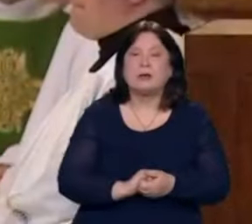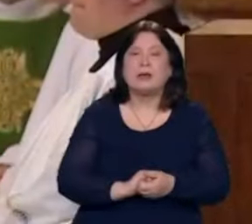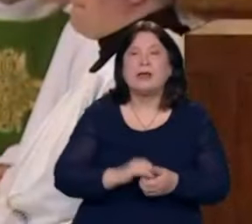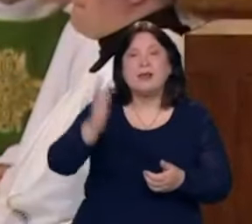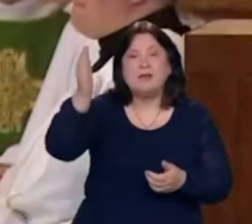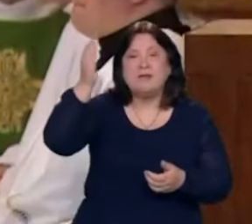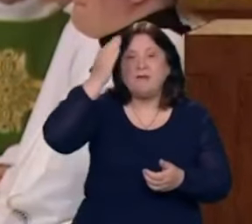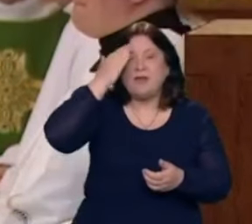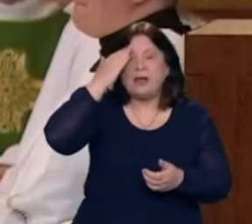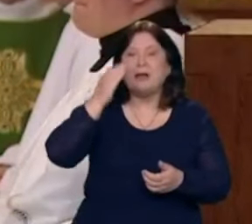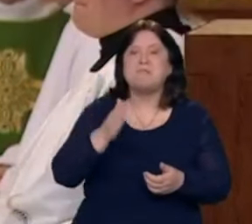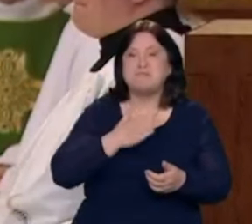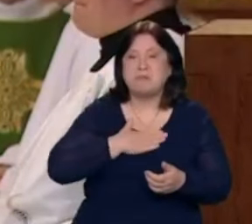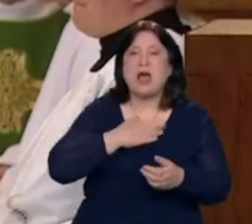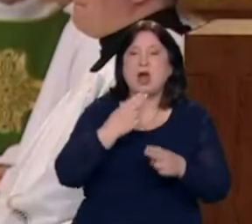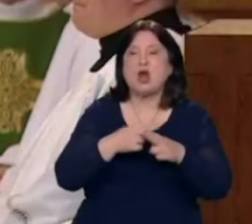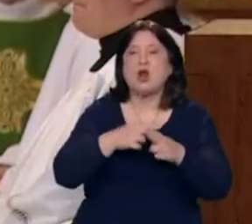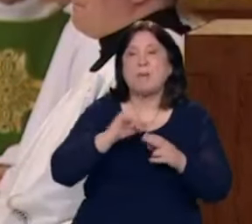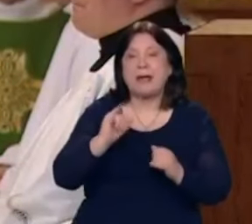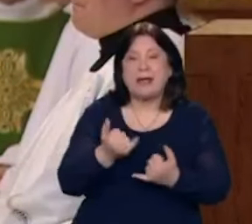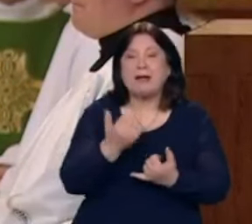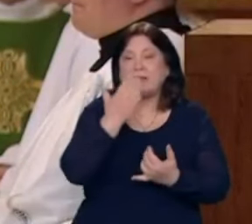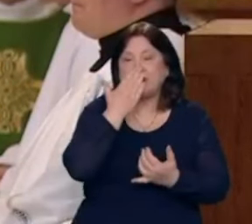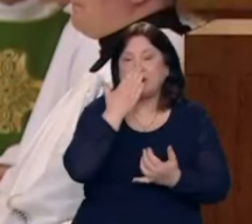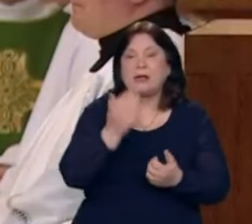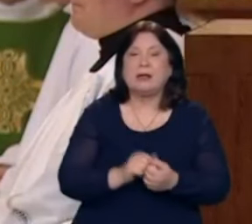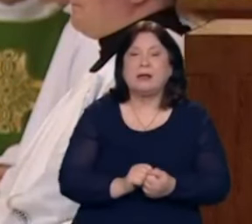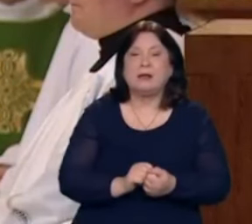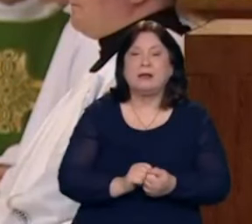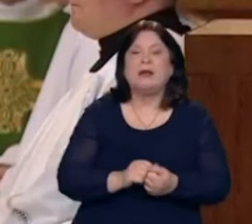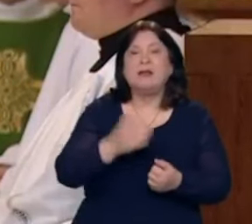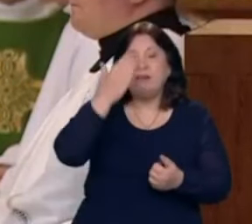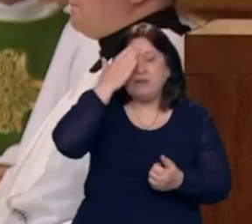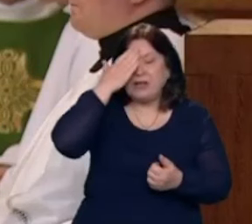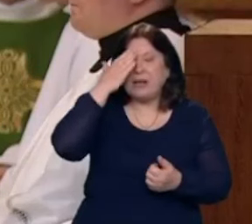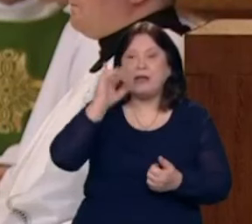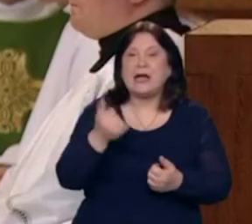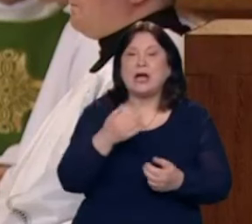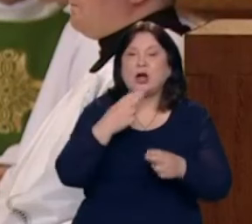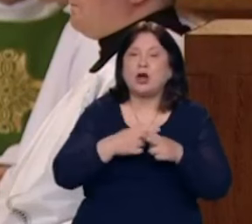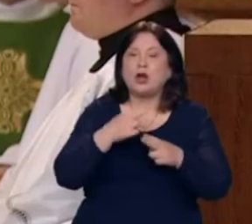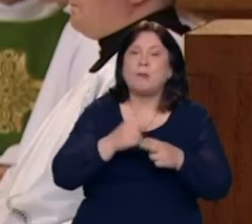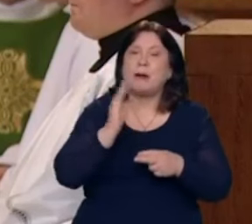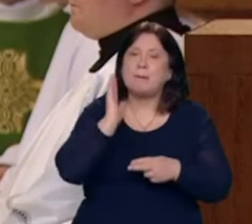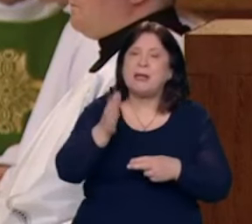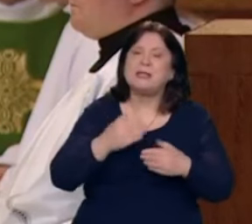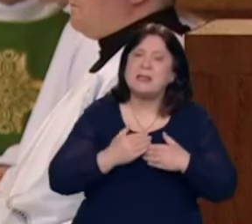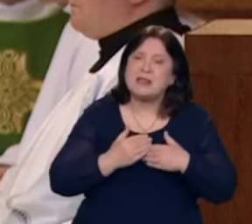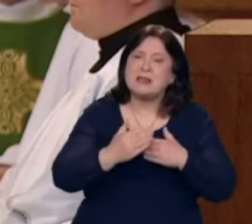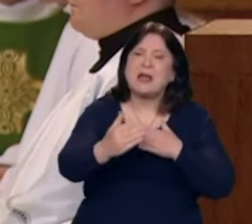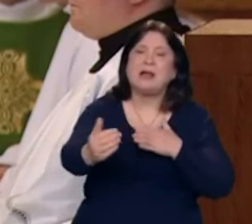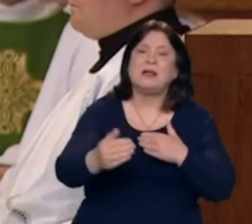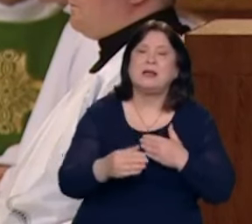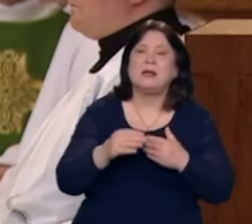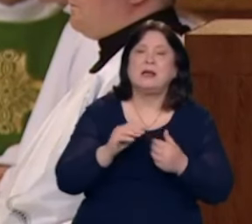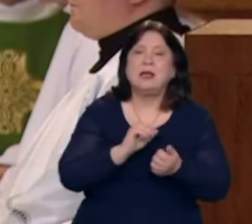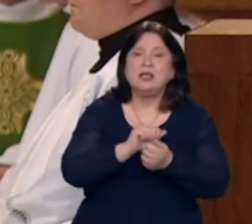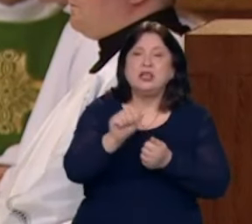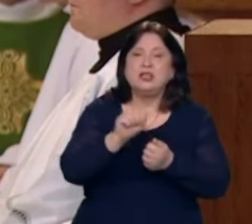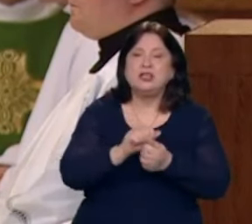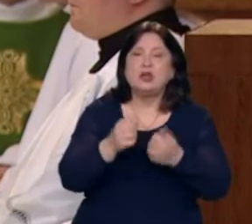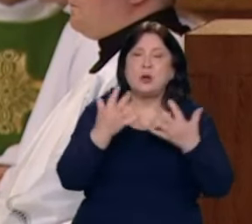na co choruje wie jak ta choroba będzie dalej toczyła jego